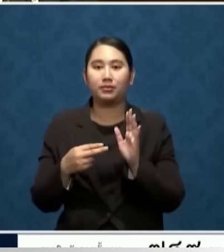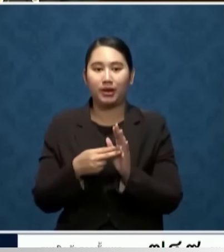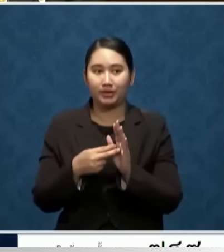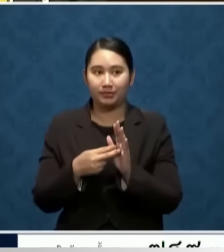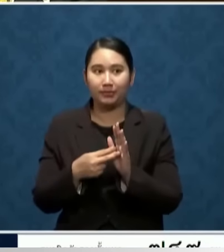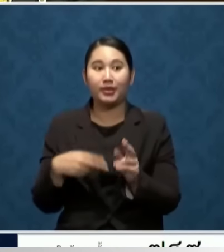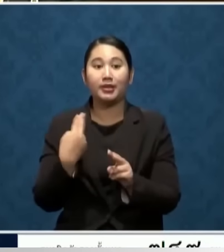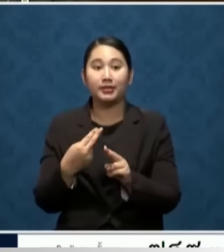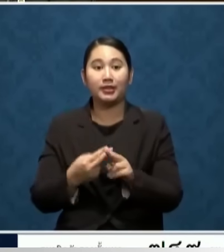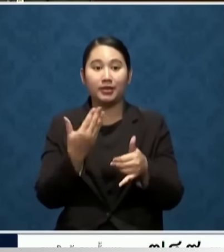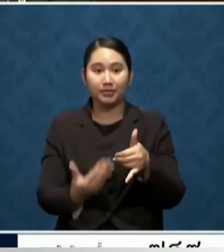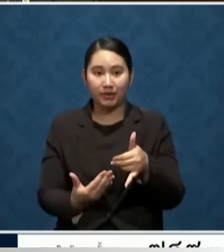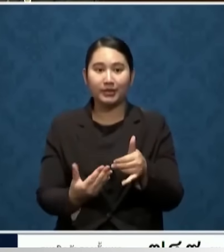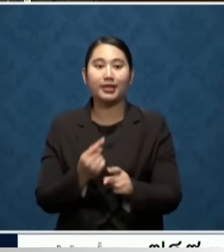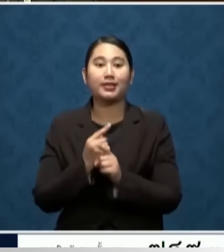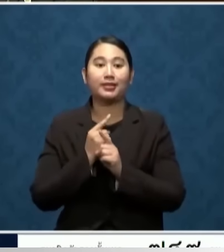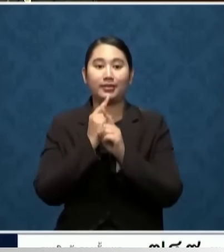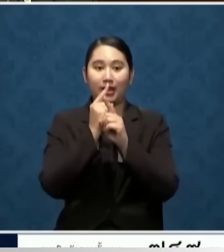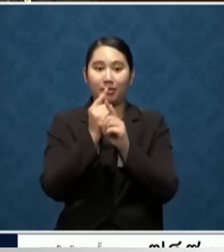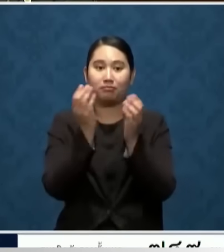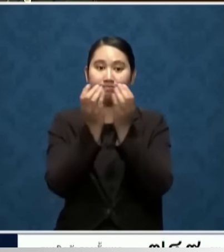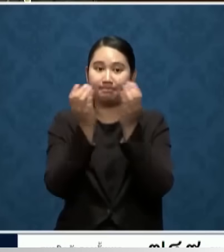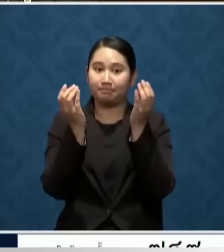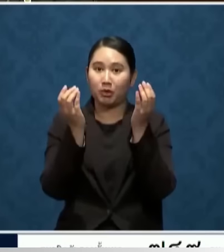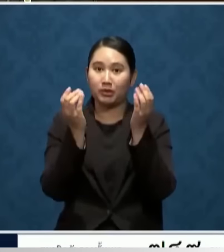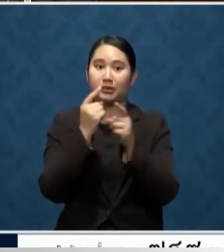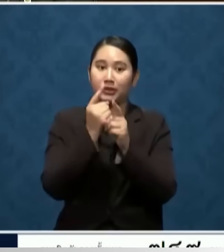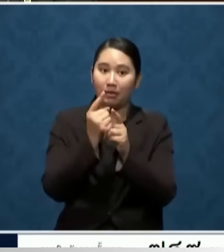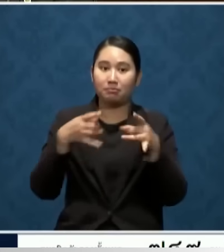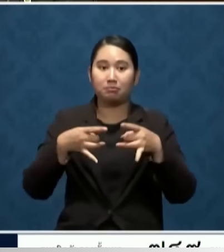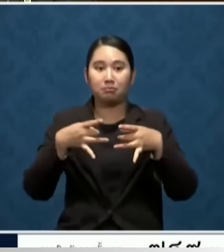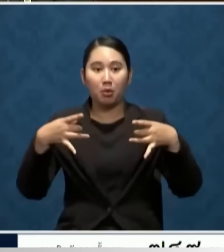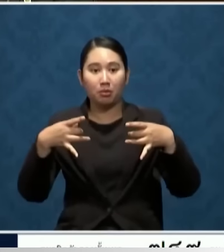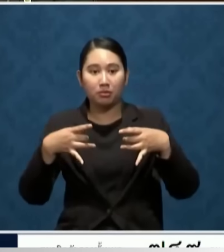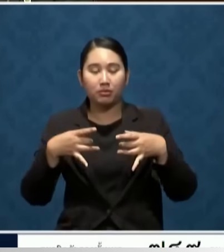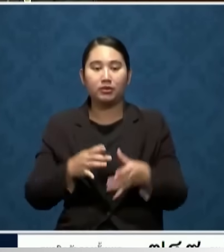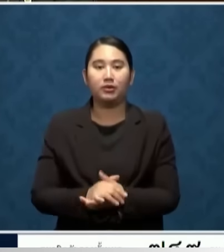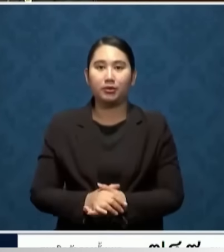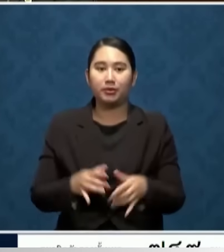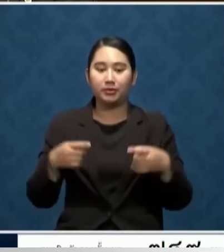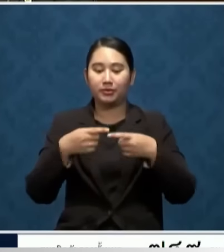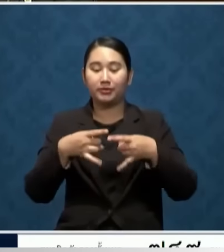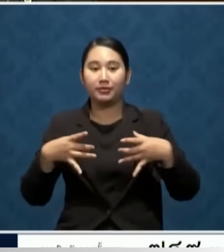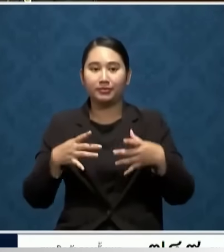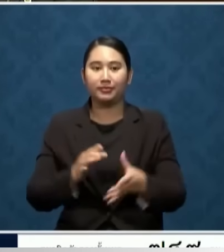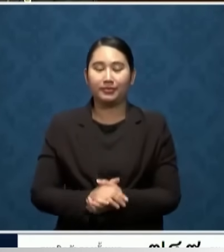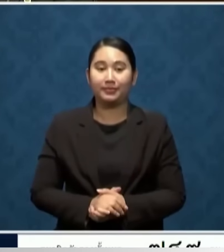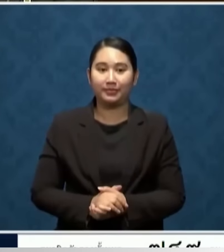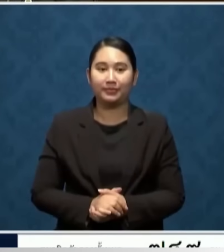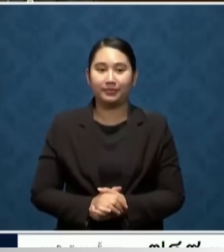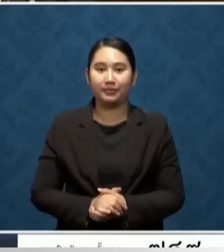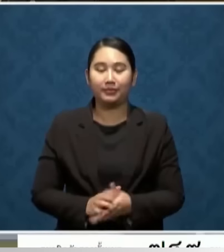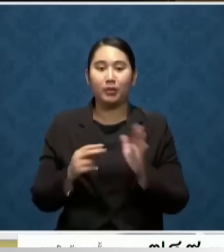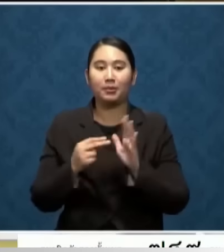อชื่อบุคคลที่ชอบด้วยรัฐธรรมนูญหรือไม่ขัดต่อข้อบังคับหรือไม่และบุคคลที่ถูกเสนอชื่อนั้น